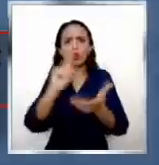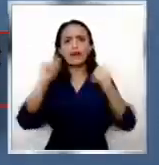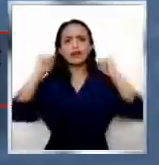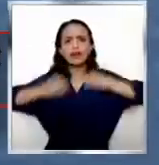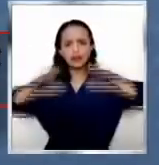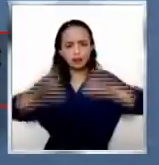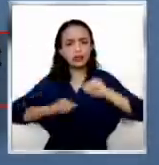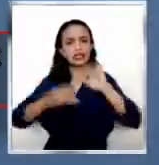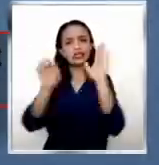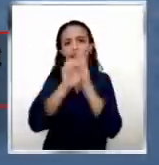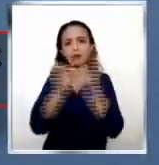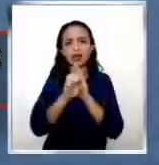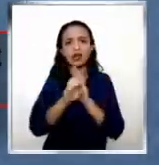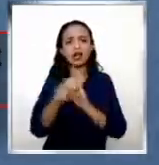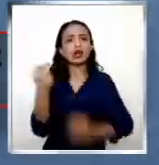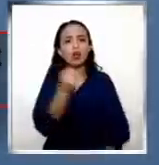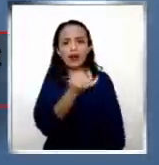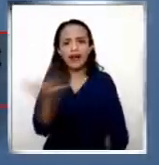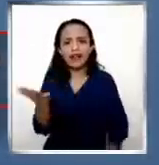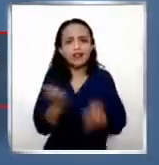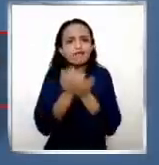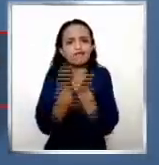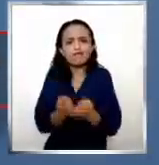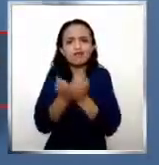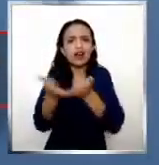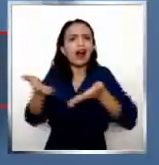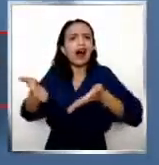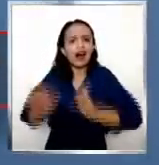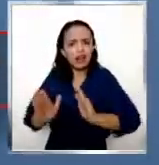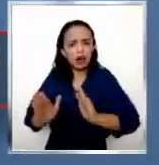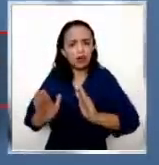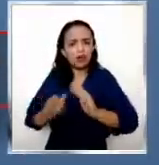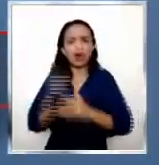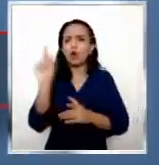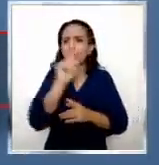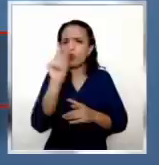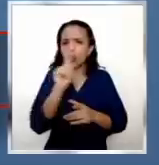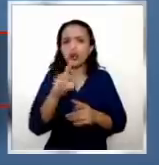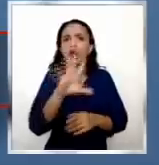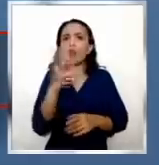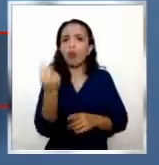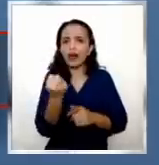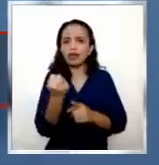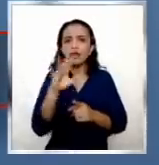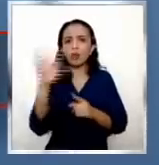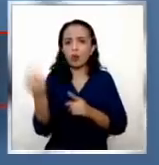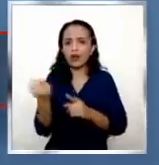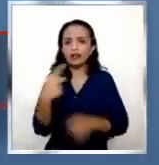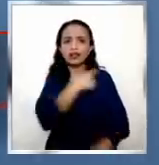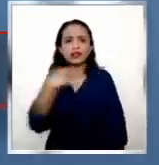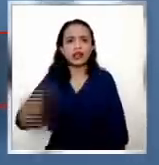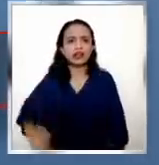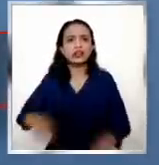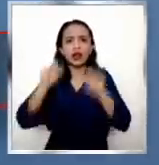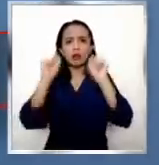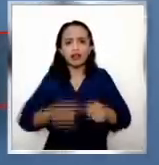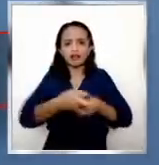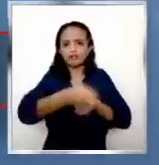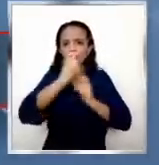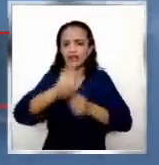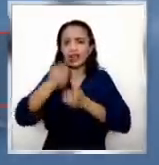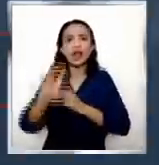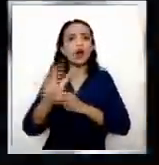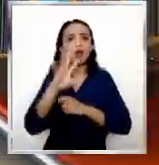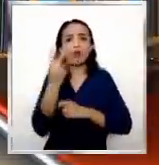gaano karaming barko ang pinapayagan, anong-anong mga buwan pwede mangisda ang mga Chinese at kung hanggang kailan ang bisa